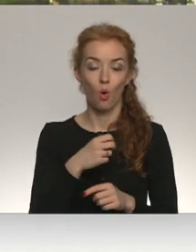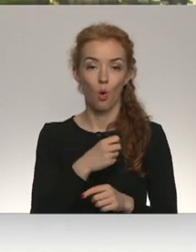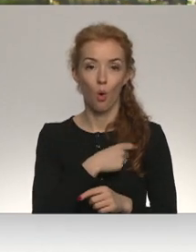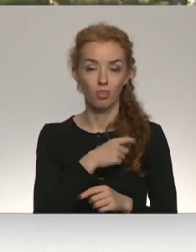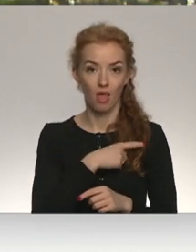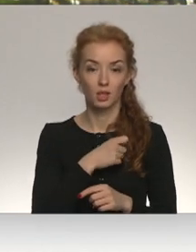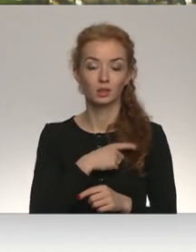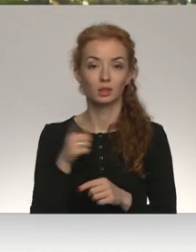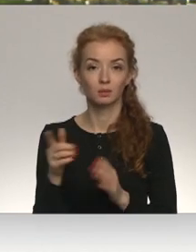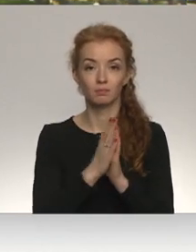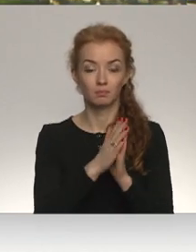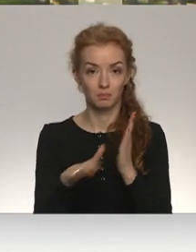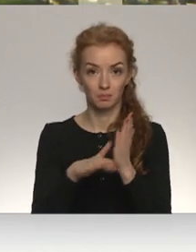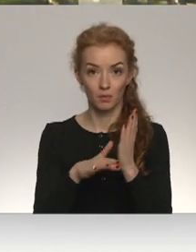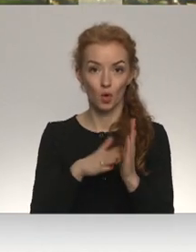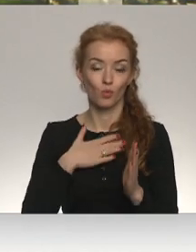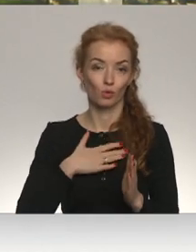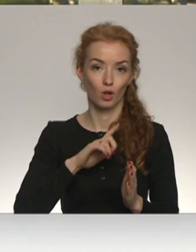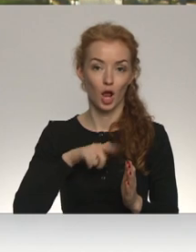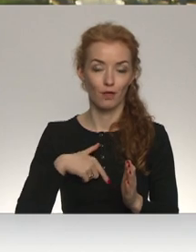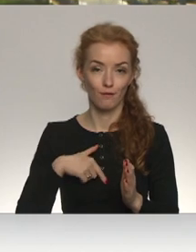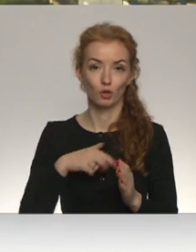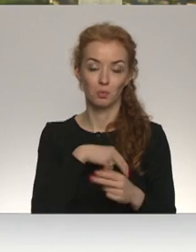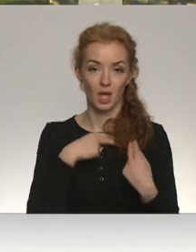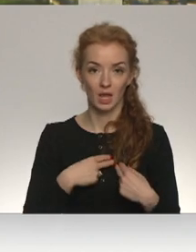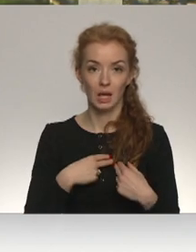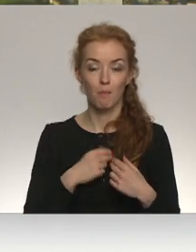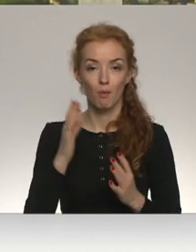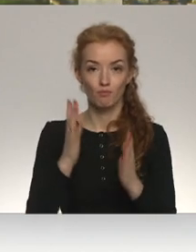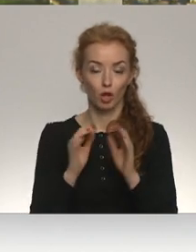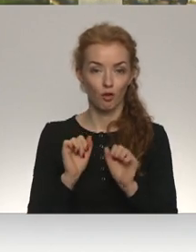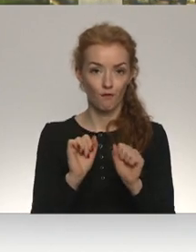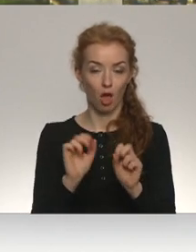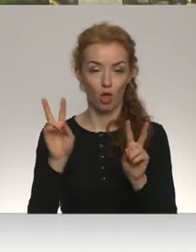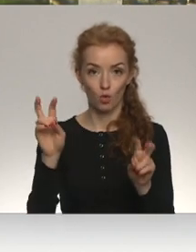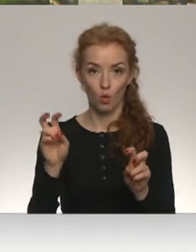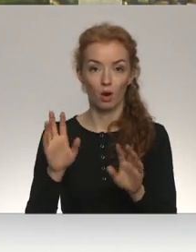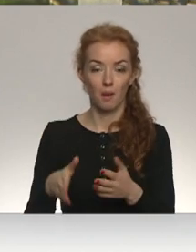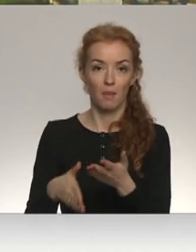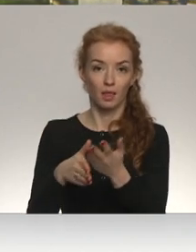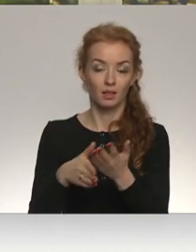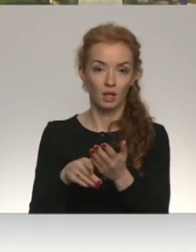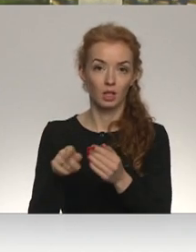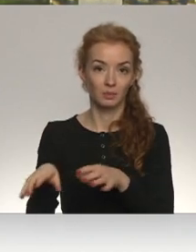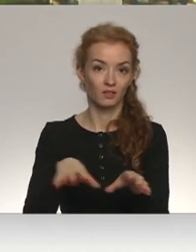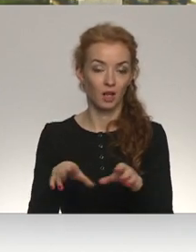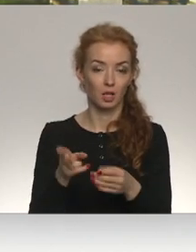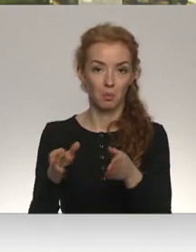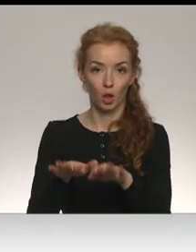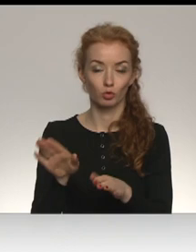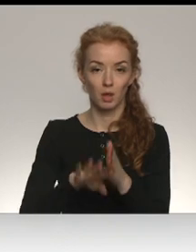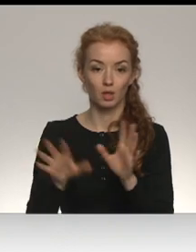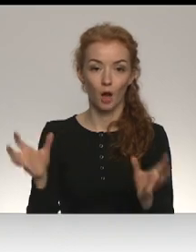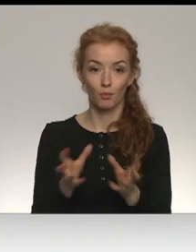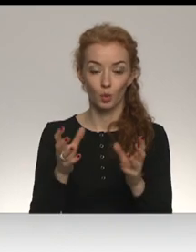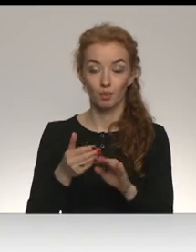atsaukusies dzīvnieku patversme meža vairogi, kas vāc ziedojumus, lai palīdzētu izdzīvot bez aprūpes palikušiem dzīvniekiem.